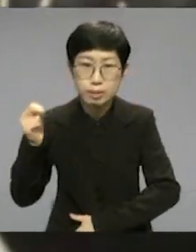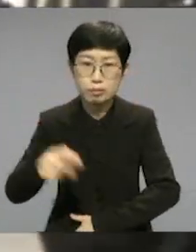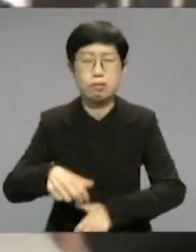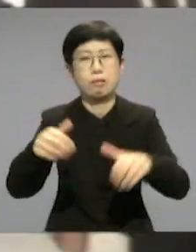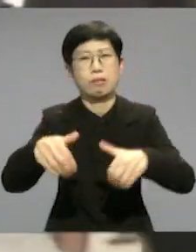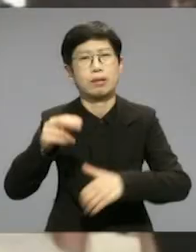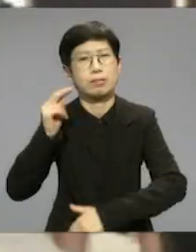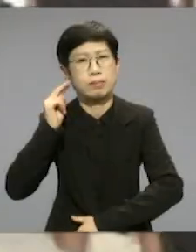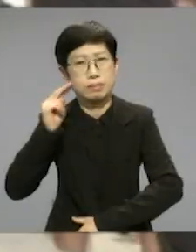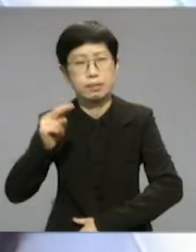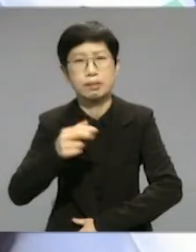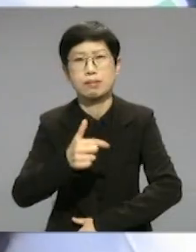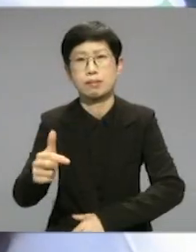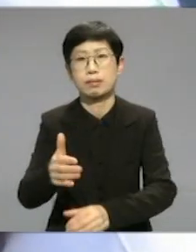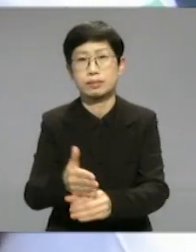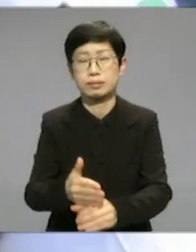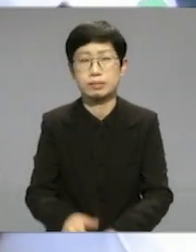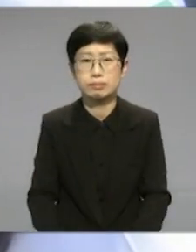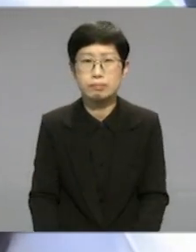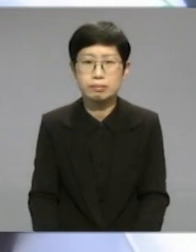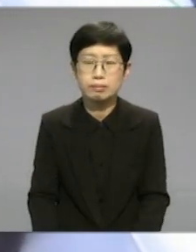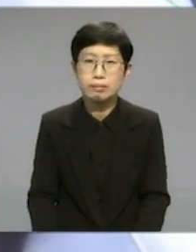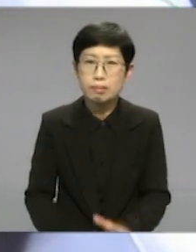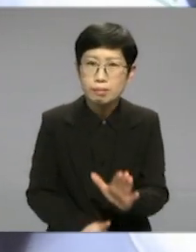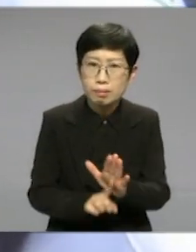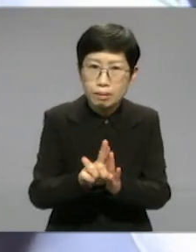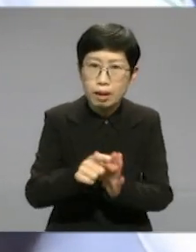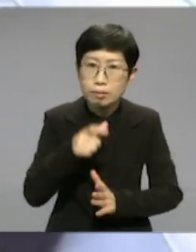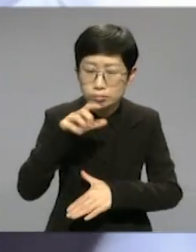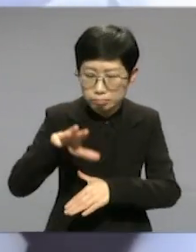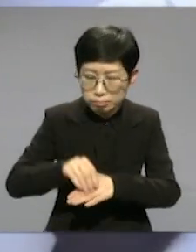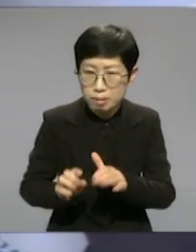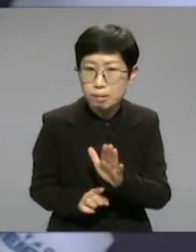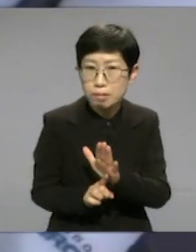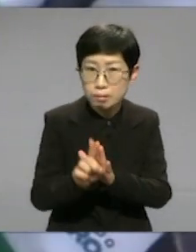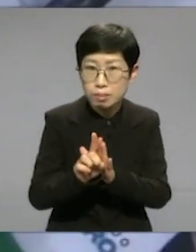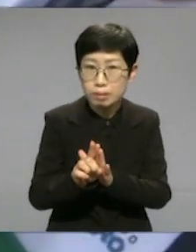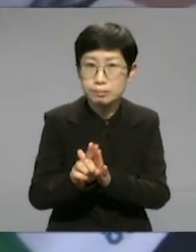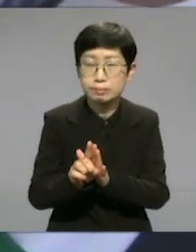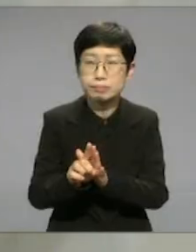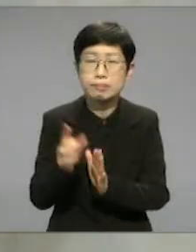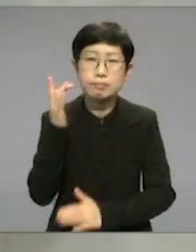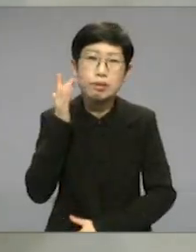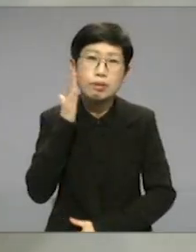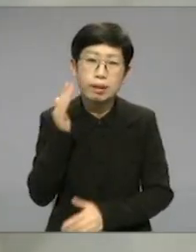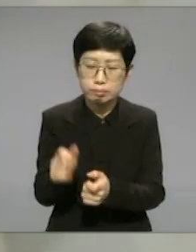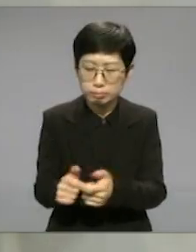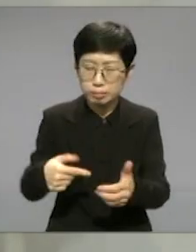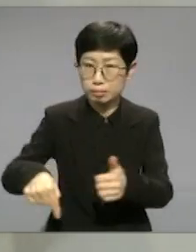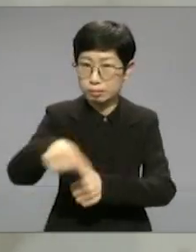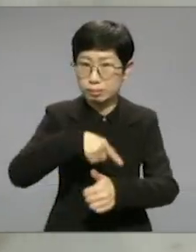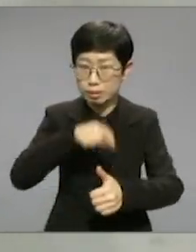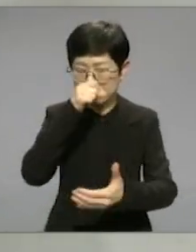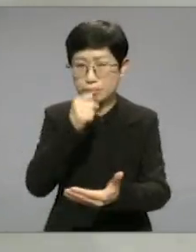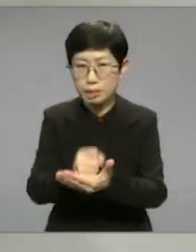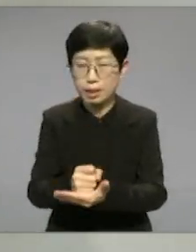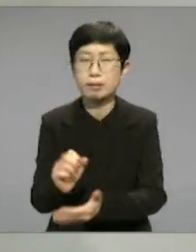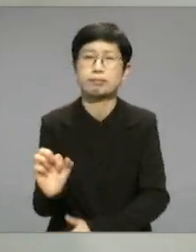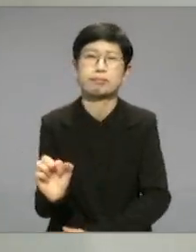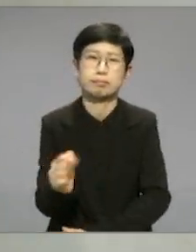있습니다. 고온다습한 날씨는 모기가 번식하기 좋은 환경을 만들어 전염병 사태를 가져오고